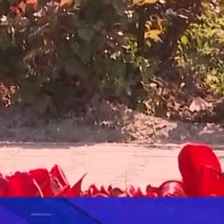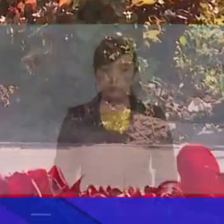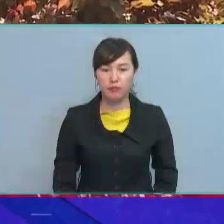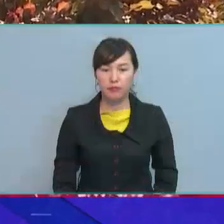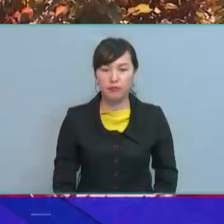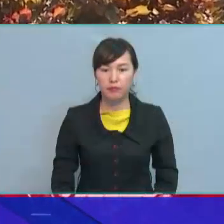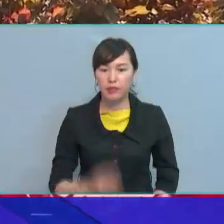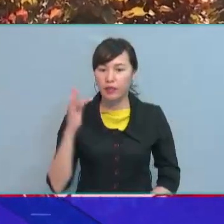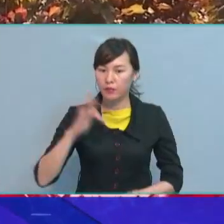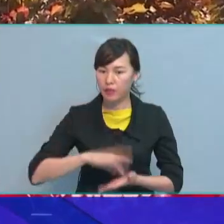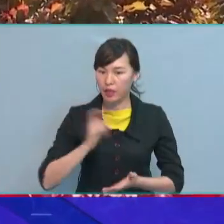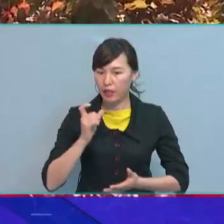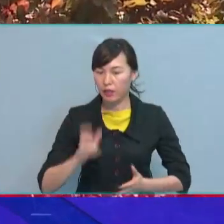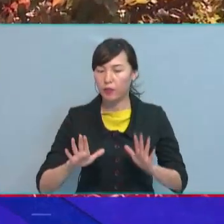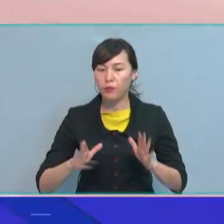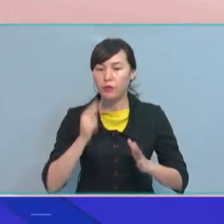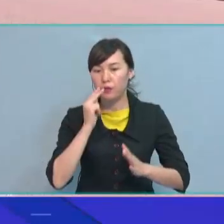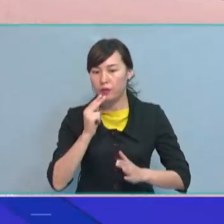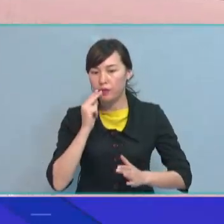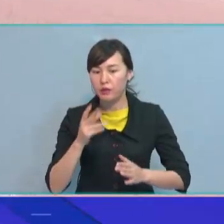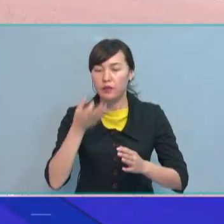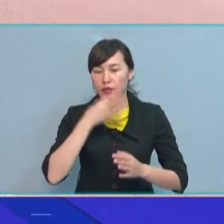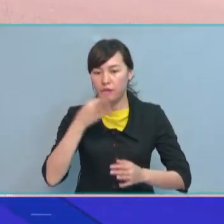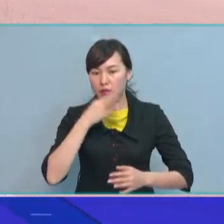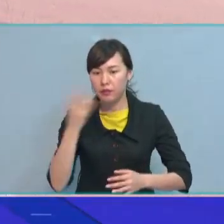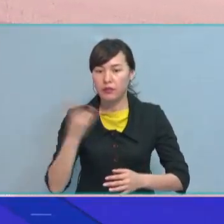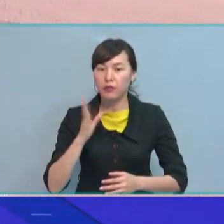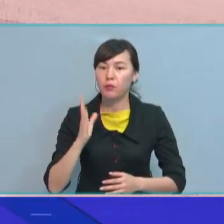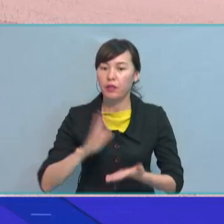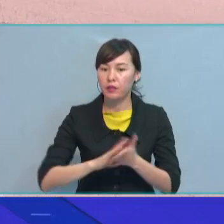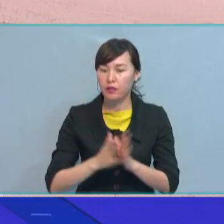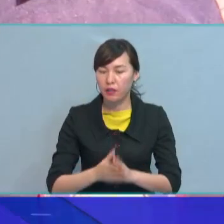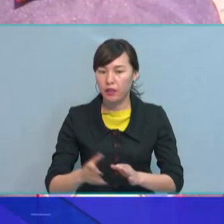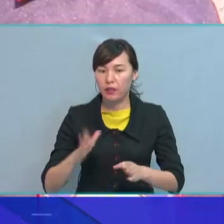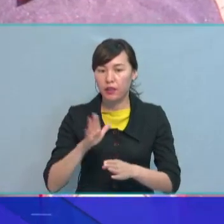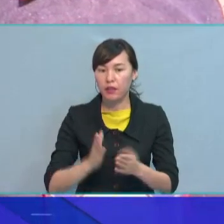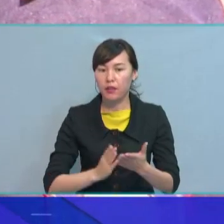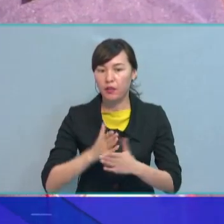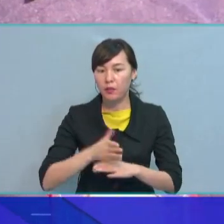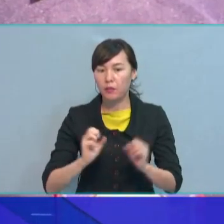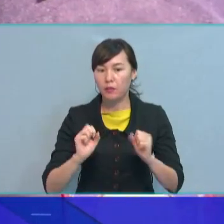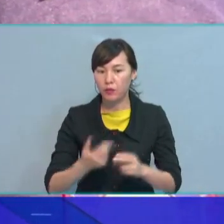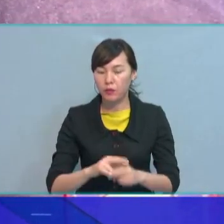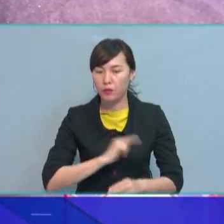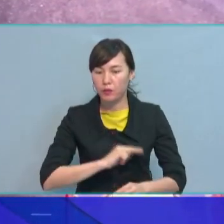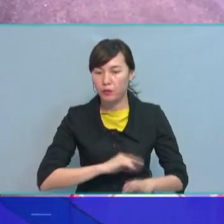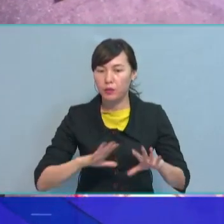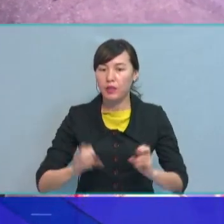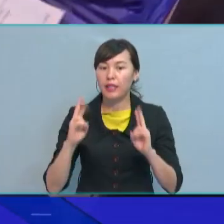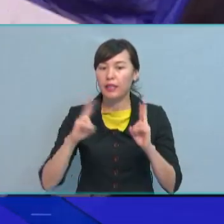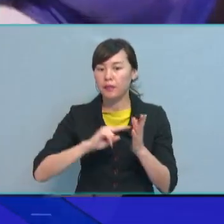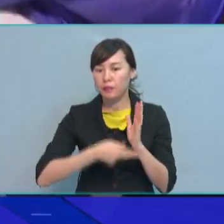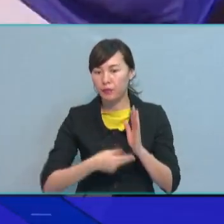Қазір Шымкент шаһардың тұрғындарына тек азық-түлік пен дәрі-дәрмек қажет болғанда ғана сыртқа шығуға рұқсат бар. Жұмыс орнына